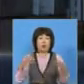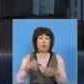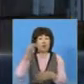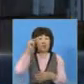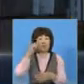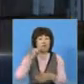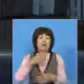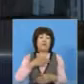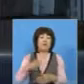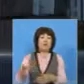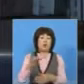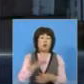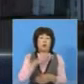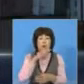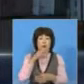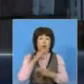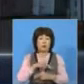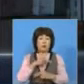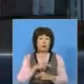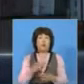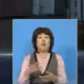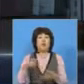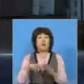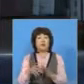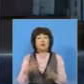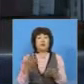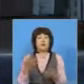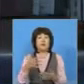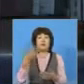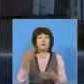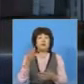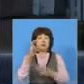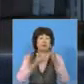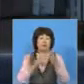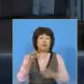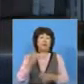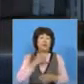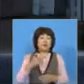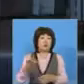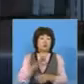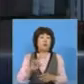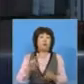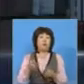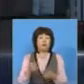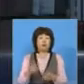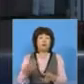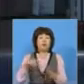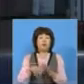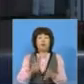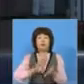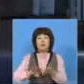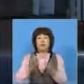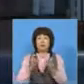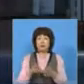них работают в нашей области. Слышал, что из 55 китайских заводов 5 построят у нас. Но почему именно в нашей области? И насколько они безопасны для